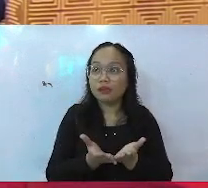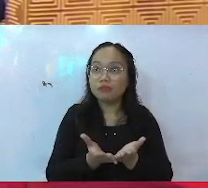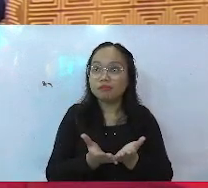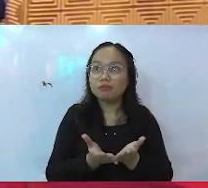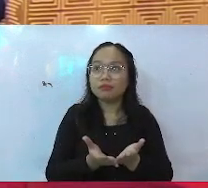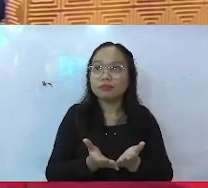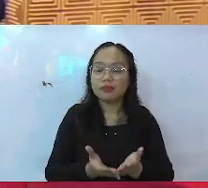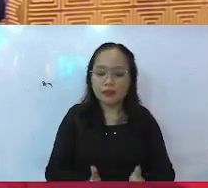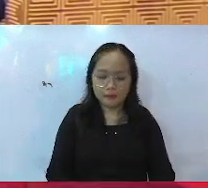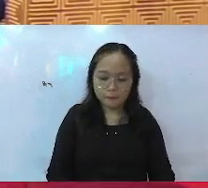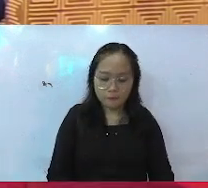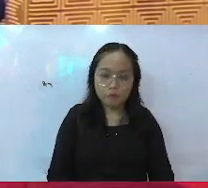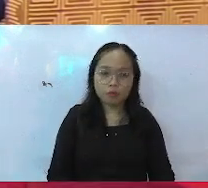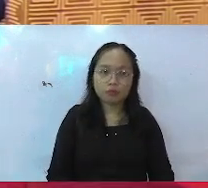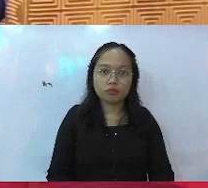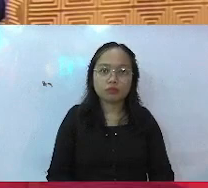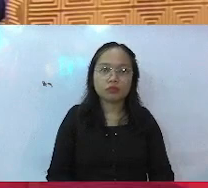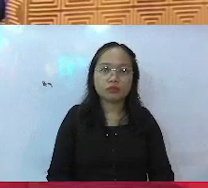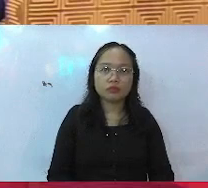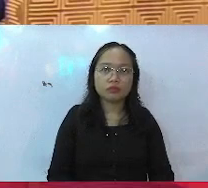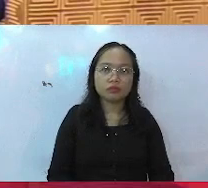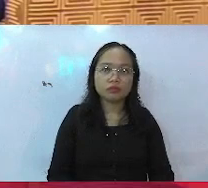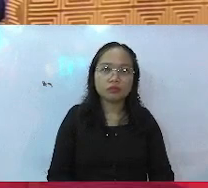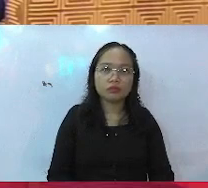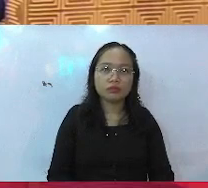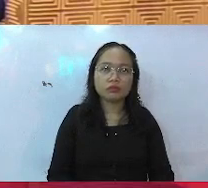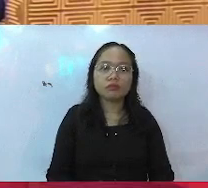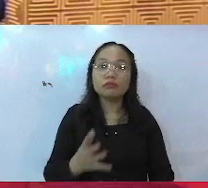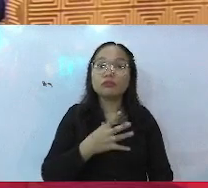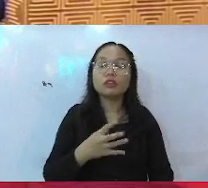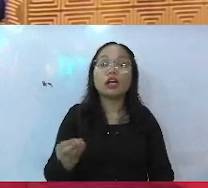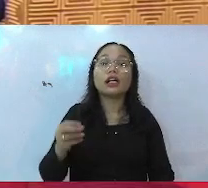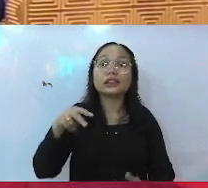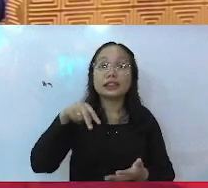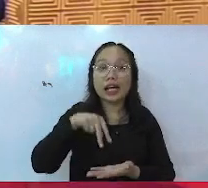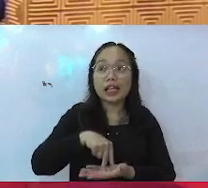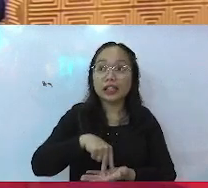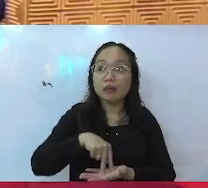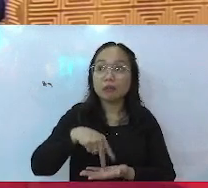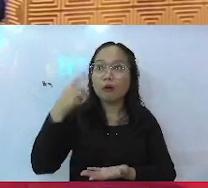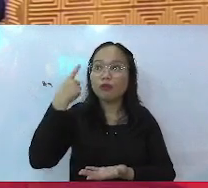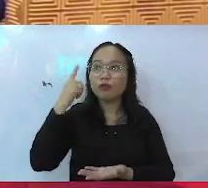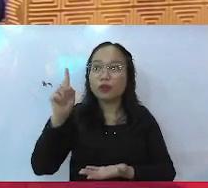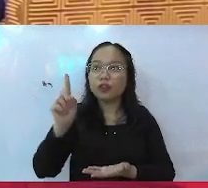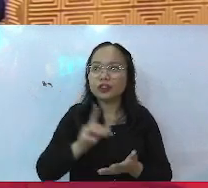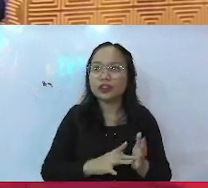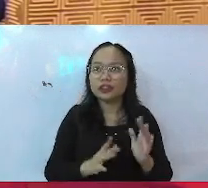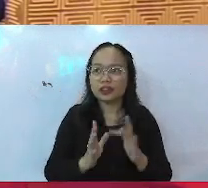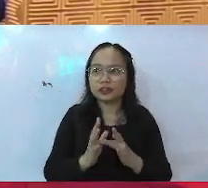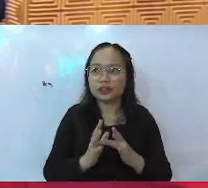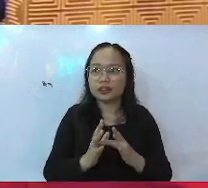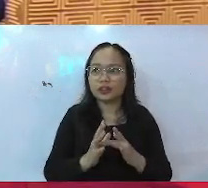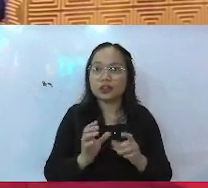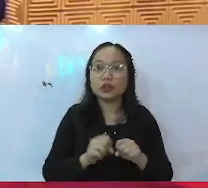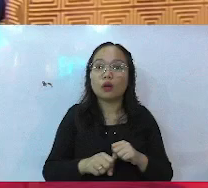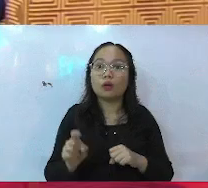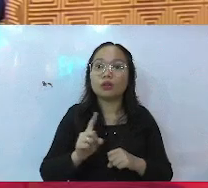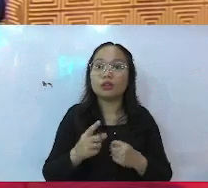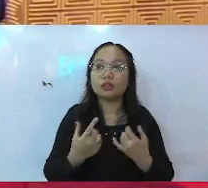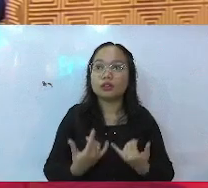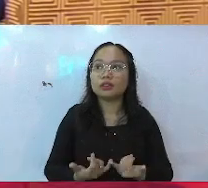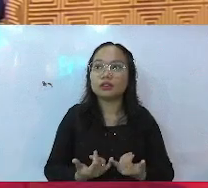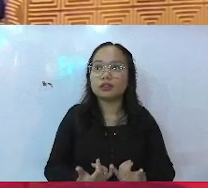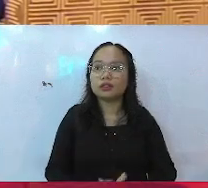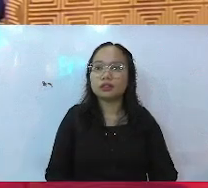UE mga susunod natin o ' ba meron pa tayong stand up for Jesus o ' ba yan yung mga yung stand up